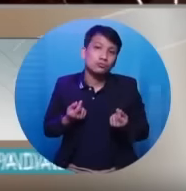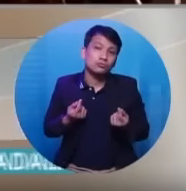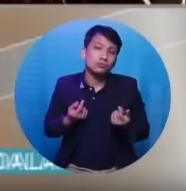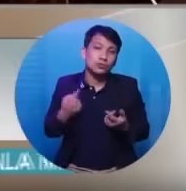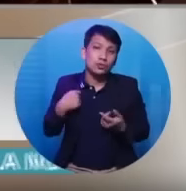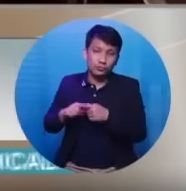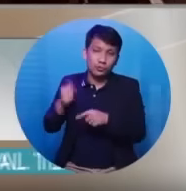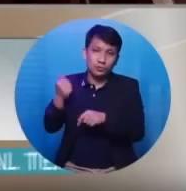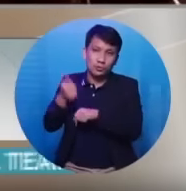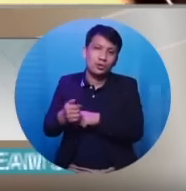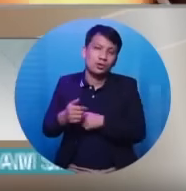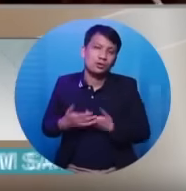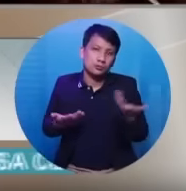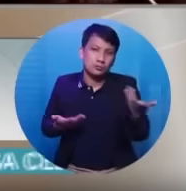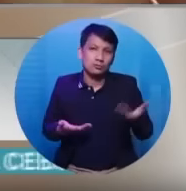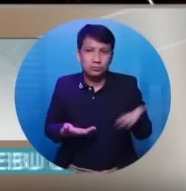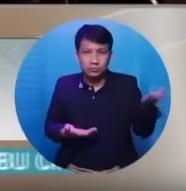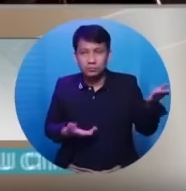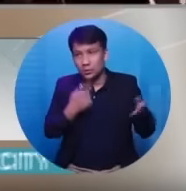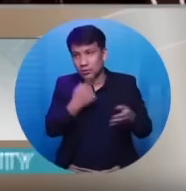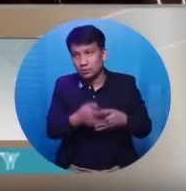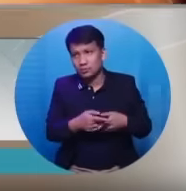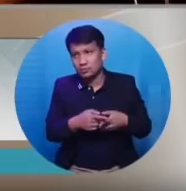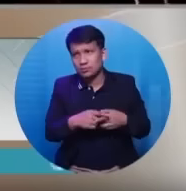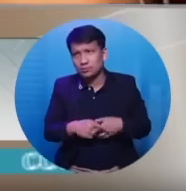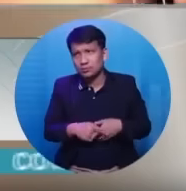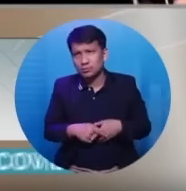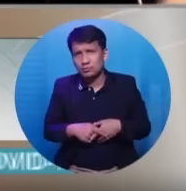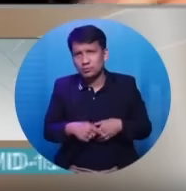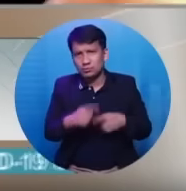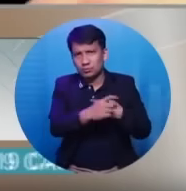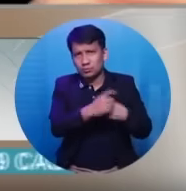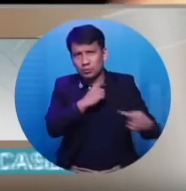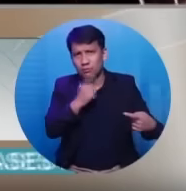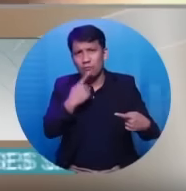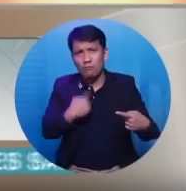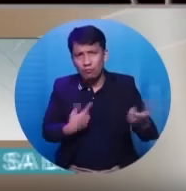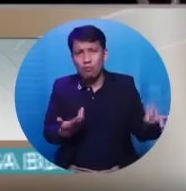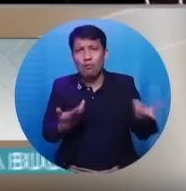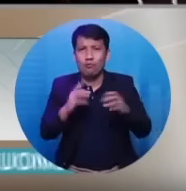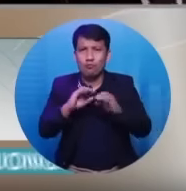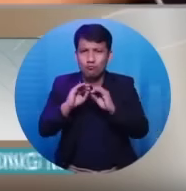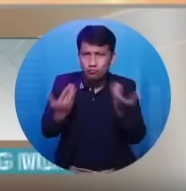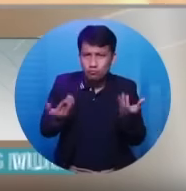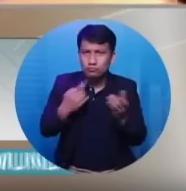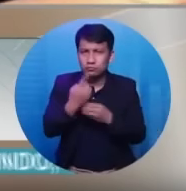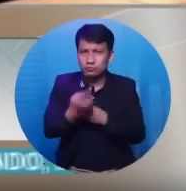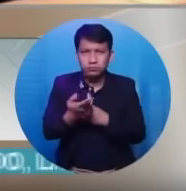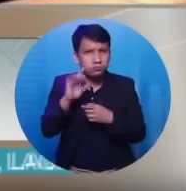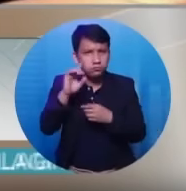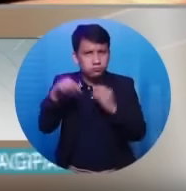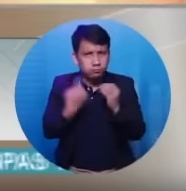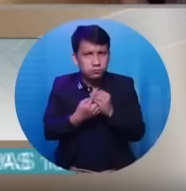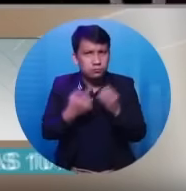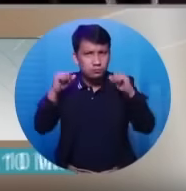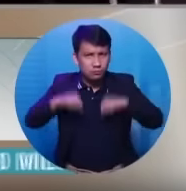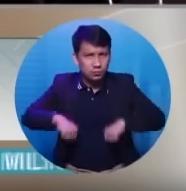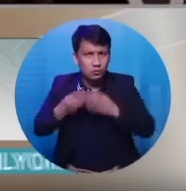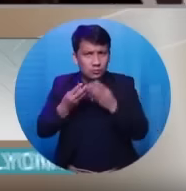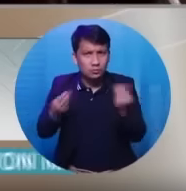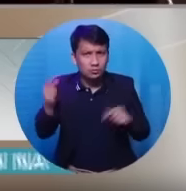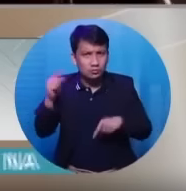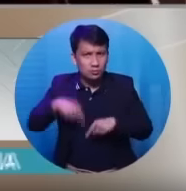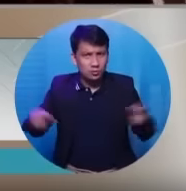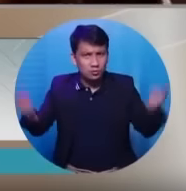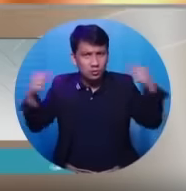mga kaibigan niya. Okay. Kaibigan niya pa yung pinag-text niya sa akin, sir. Kasi kung willing naman siyang ayusin, dapat